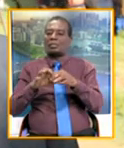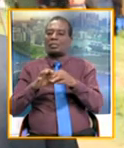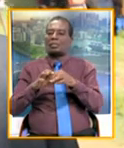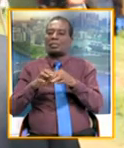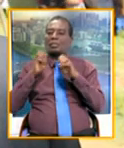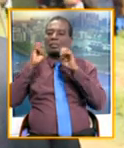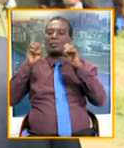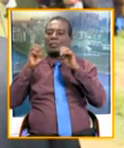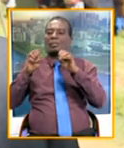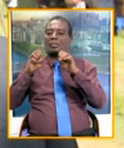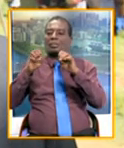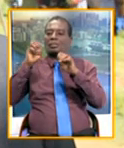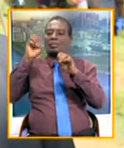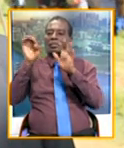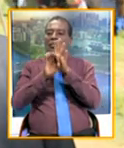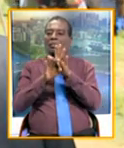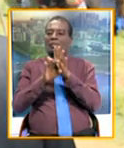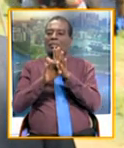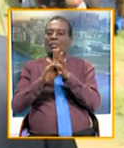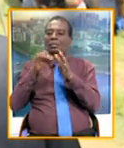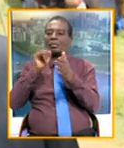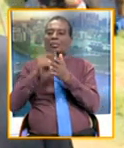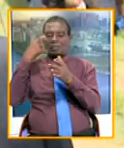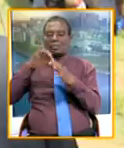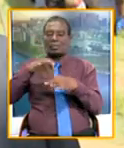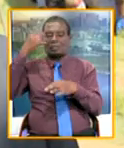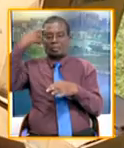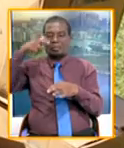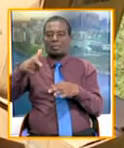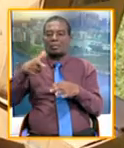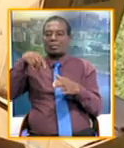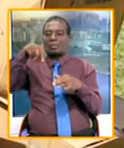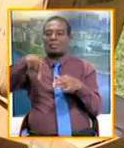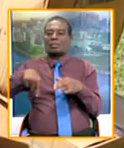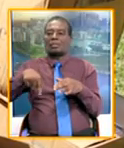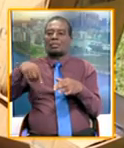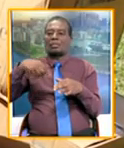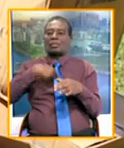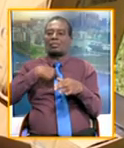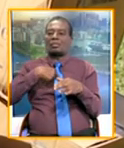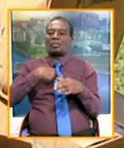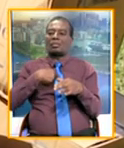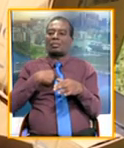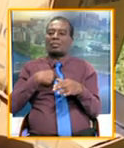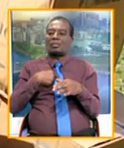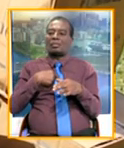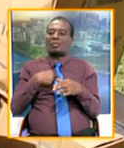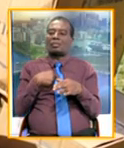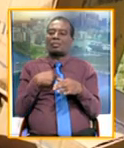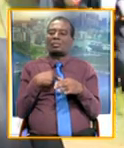le secteur éducatif. Donc c'est dans cet esprit-là que moi, en tant que cadre de